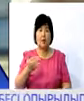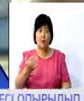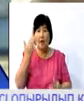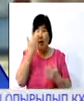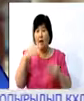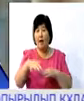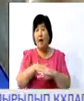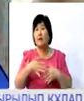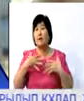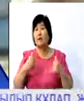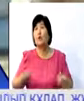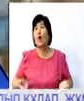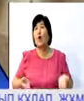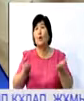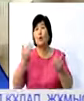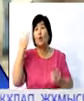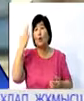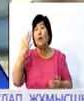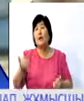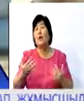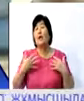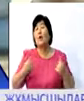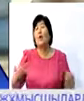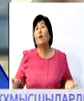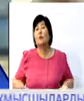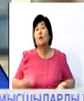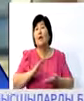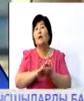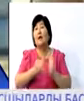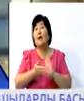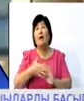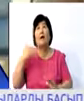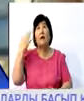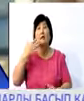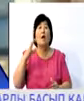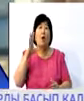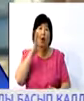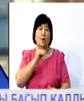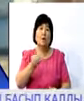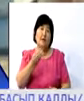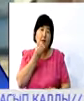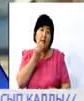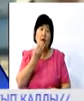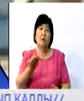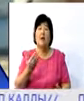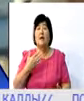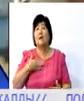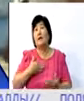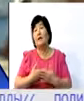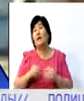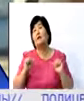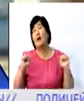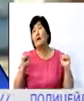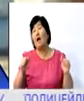халықтың денсаулығын көтеру мақсатында, салауат өмір салтын қалыптастыру мақсатында, ұтымды тамақтанып және дене белсенділігімен